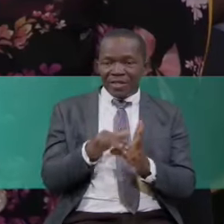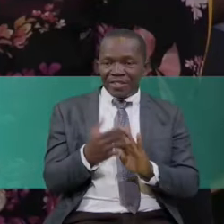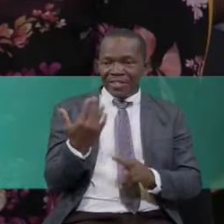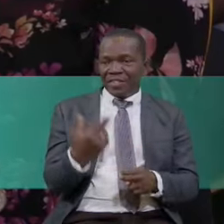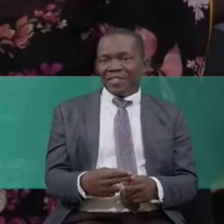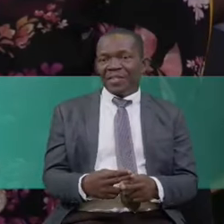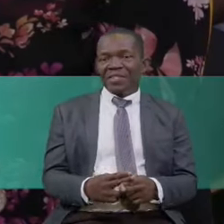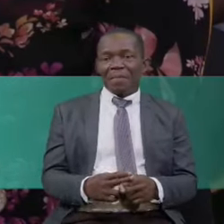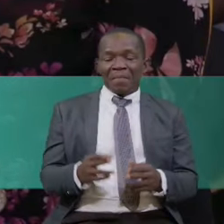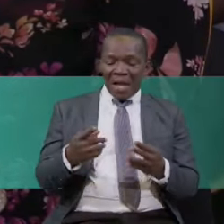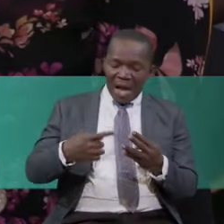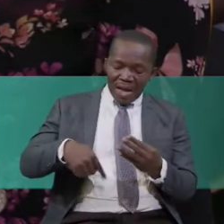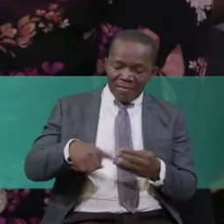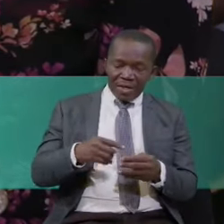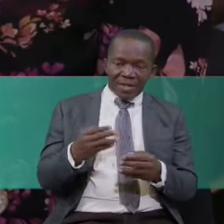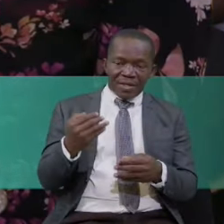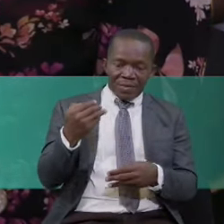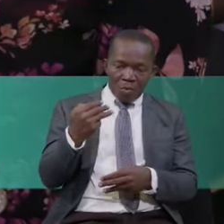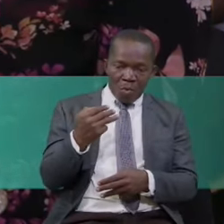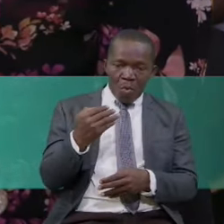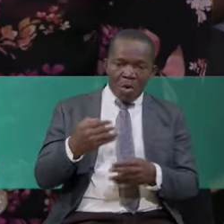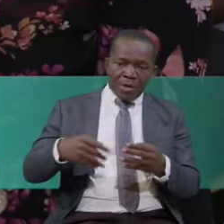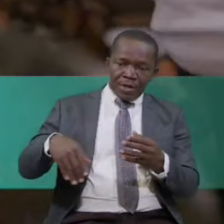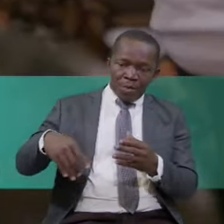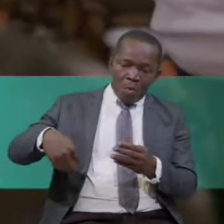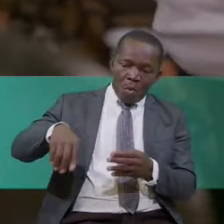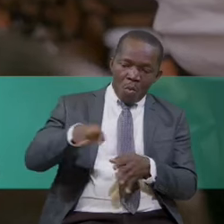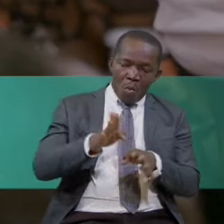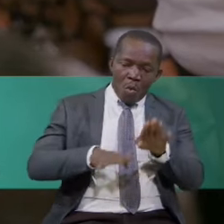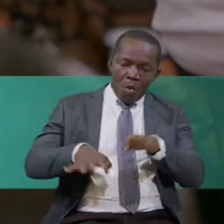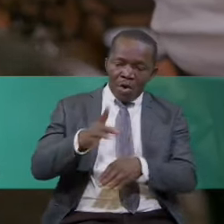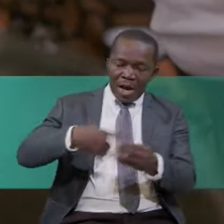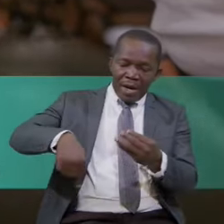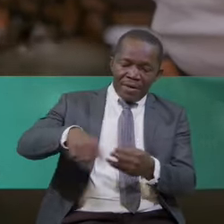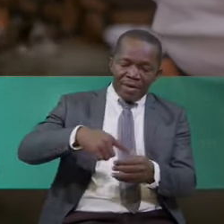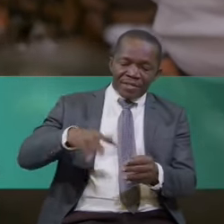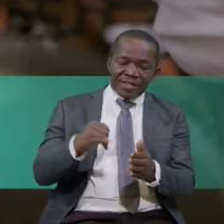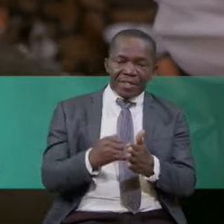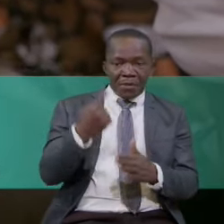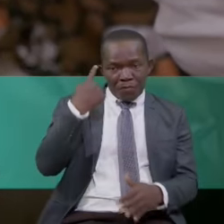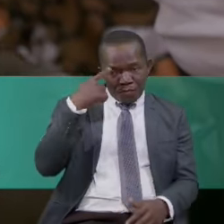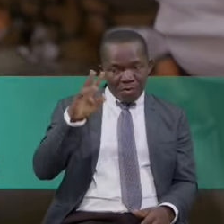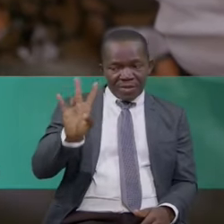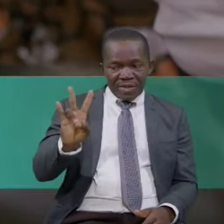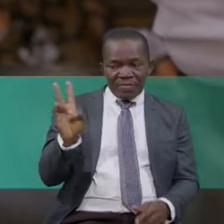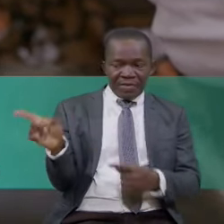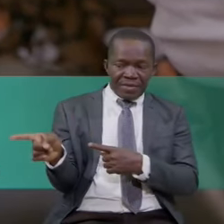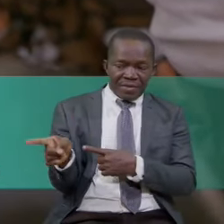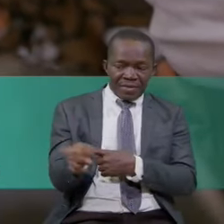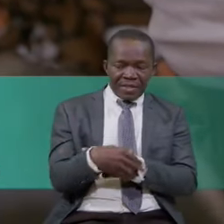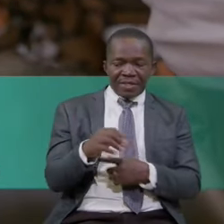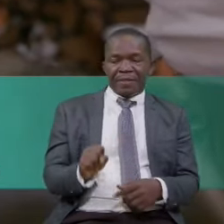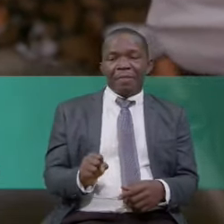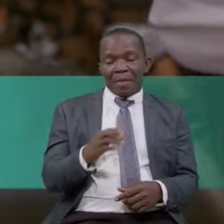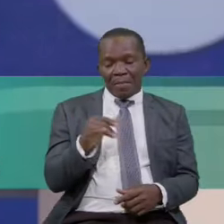après après qu'on Ann fait le tour pendant 7 verset 31 c'est par la foi que rab la prostitué ne périt